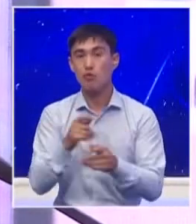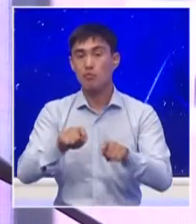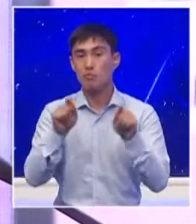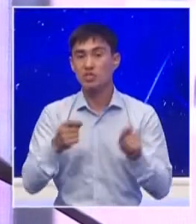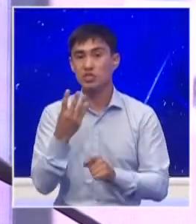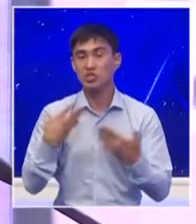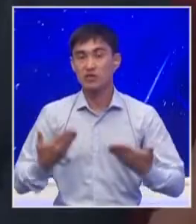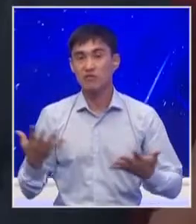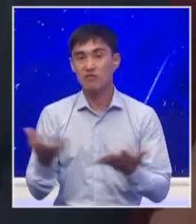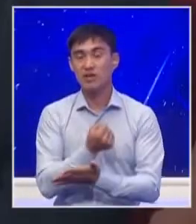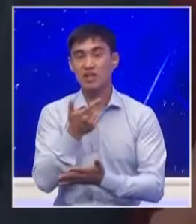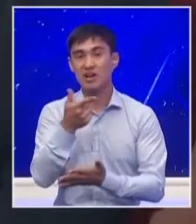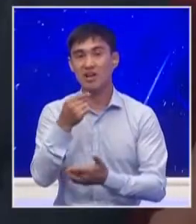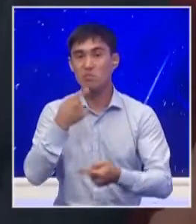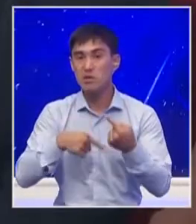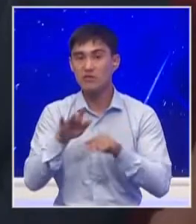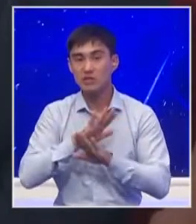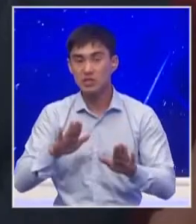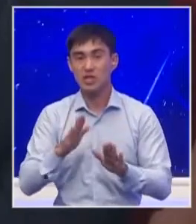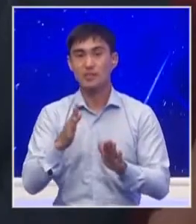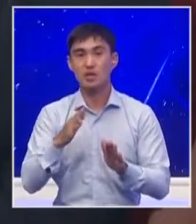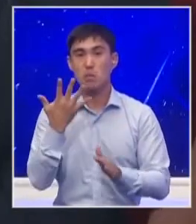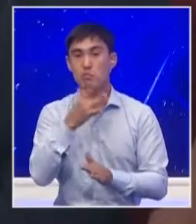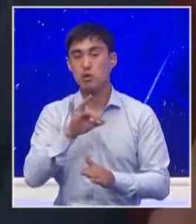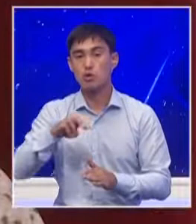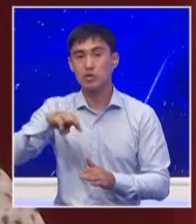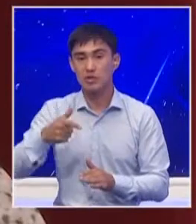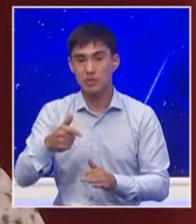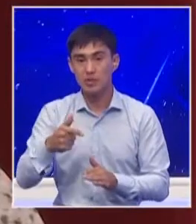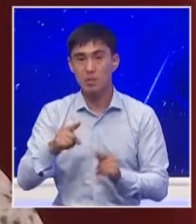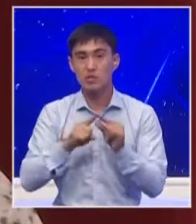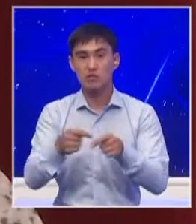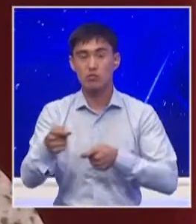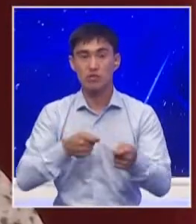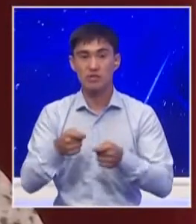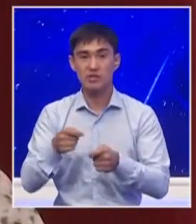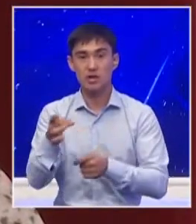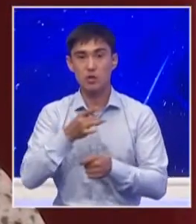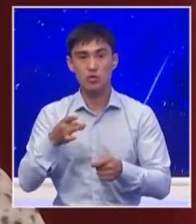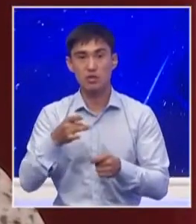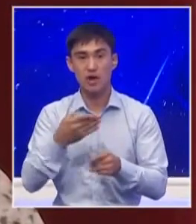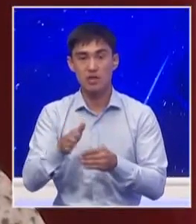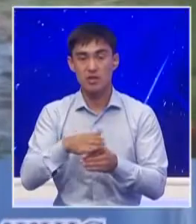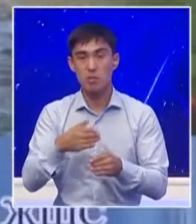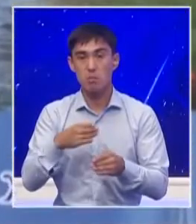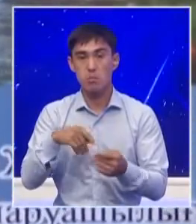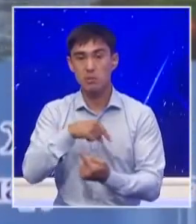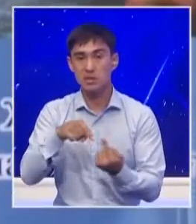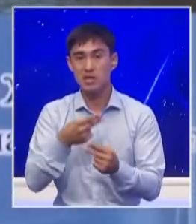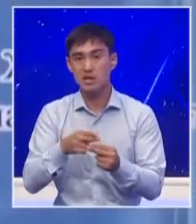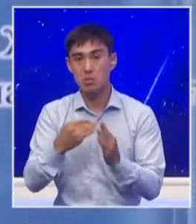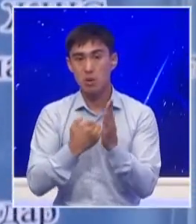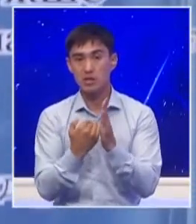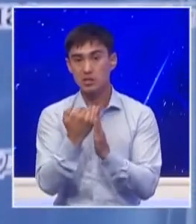выиграли безвозмездные гранты на общую сумму почти 5 миллионов тенге и по словам руководителя районного отдела предпринимательства этот